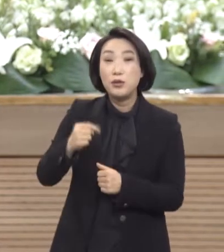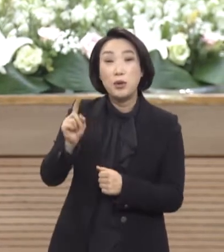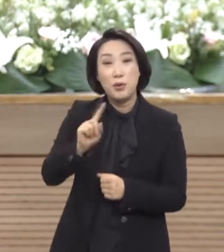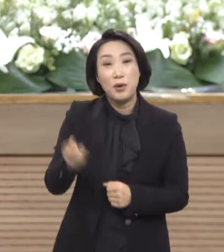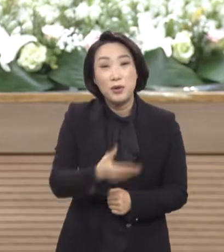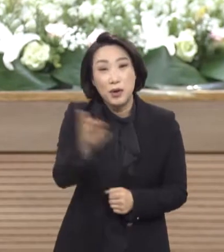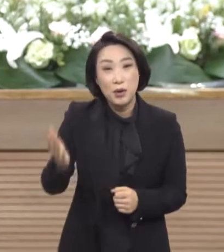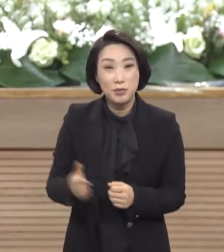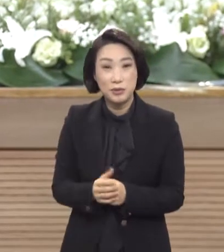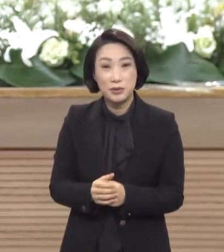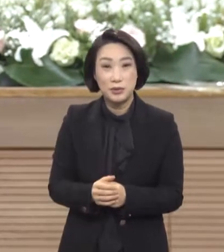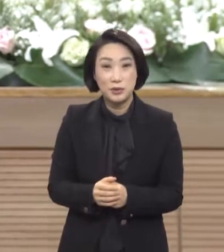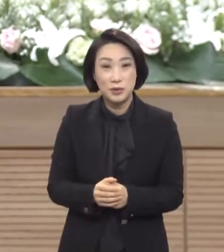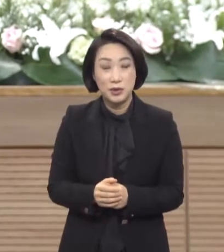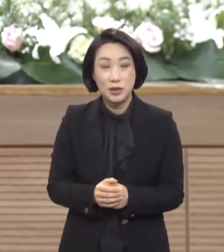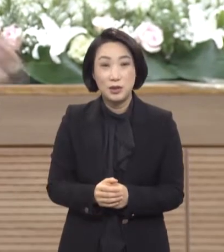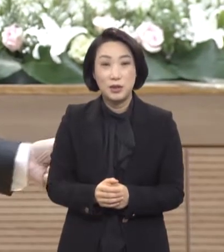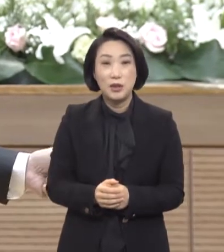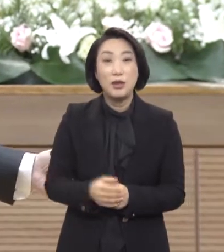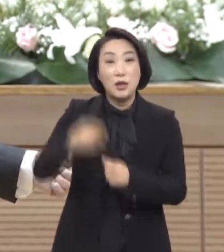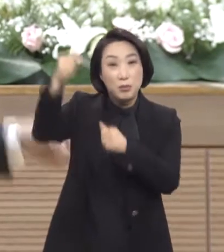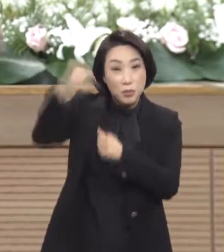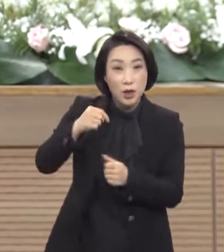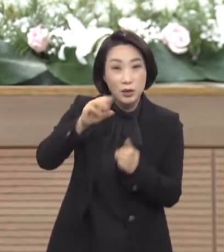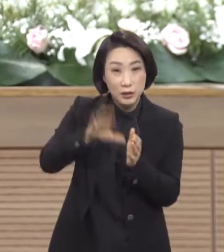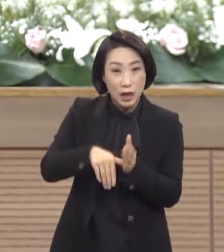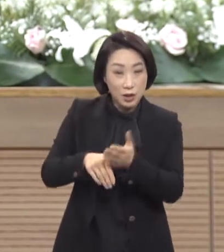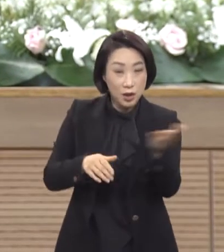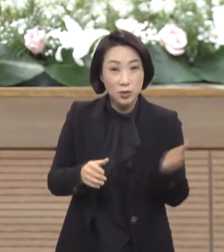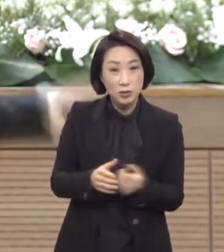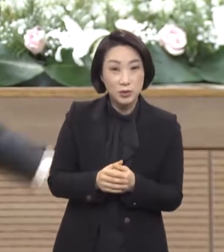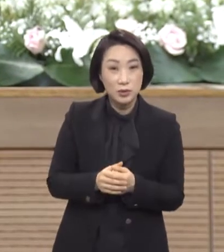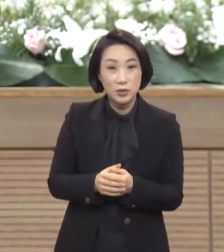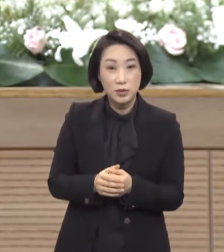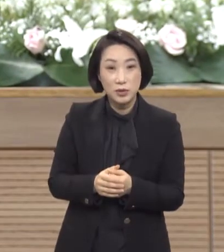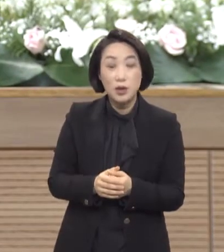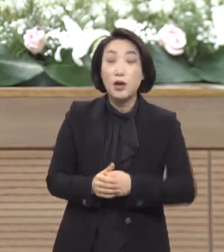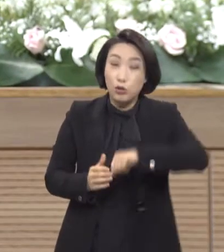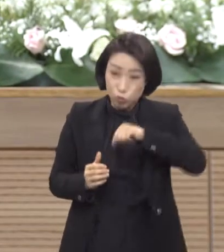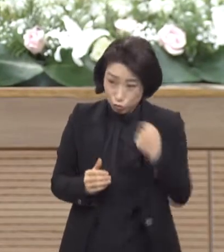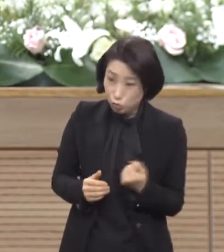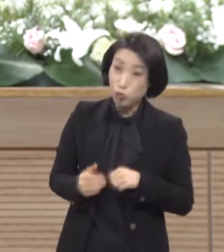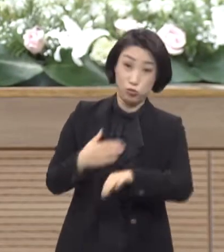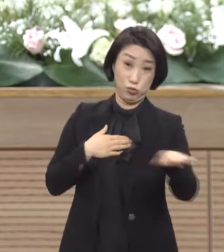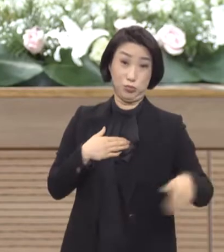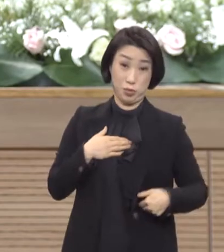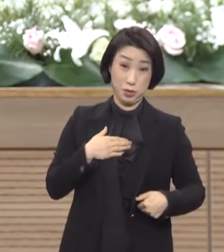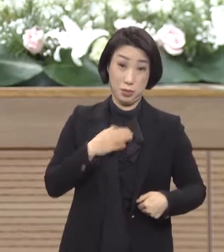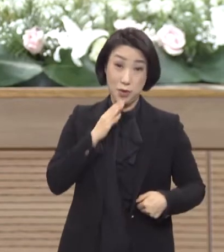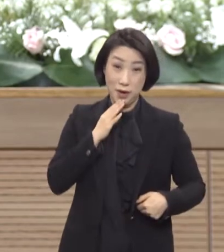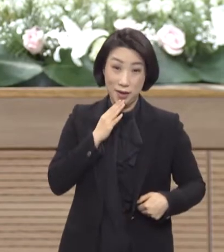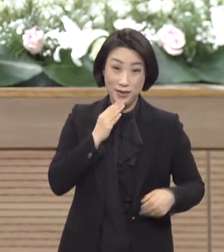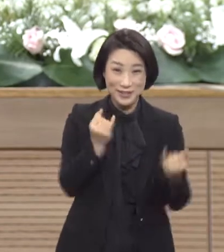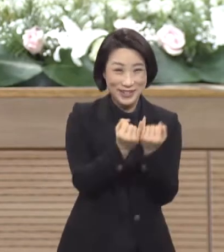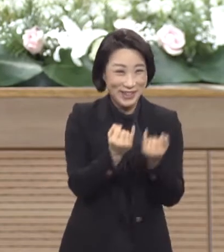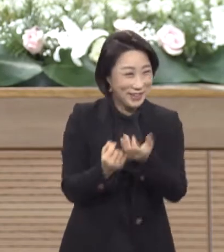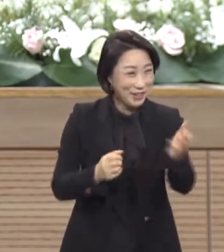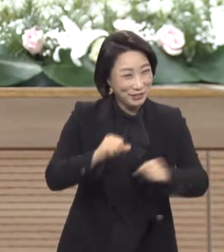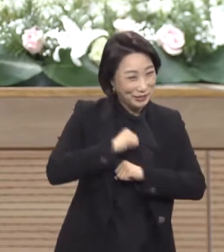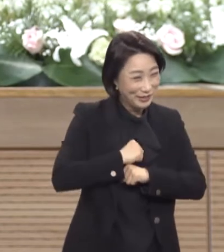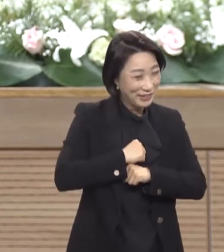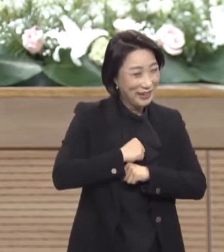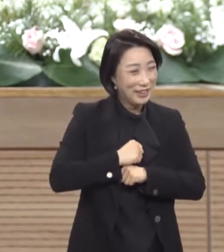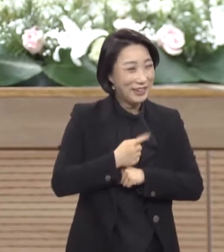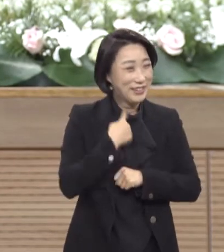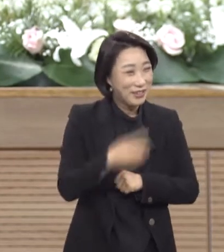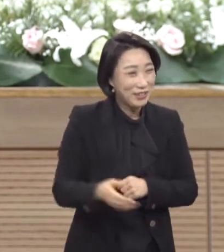것은 수명자가 명령할 때 수령자는 반드시 듣고 움직여야 합니다. 여자들은 군대 안 갔다 와서